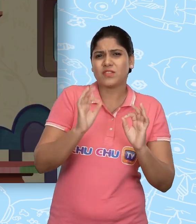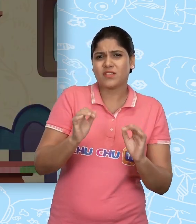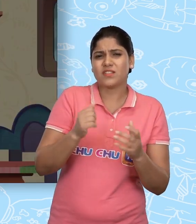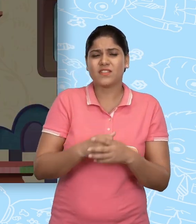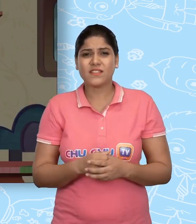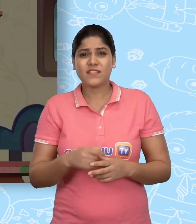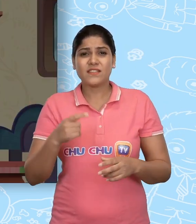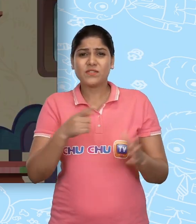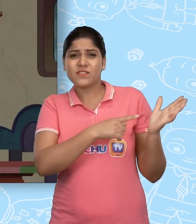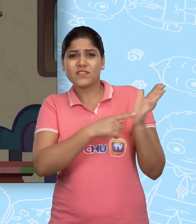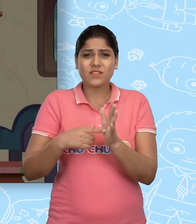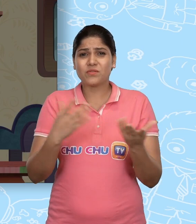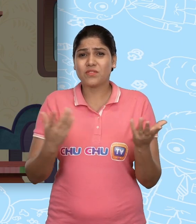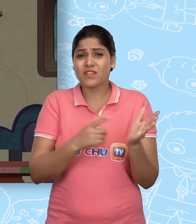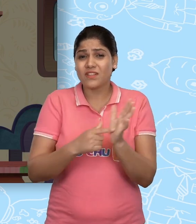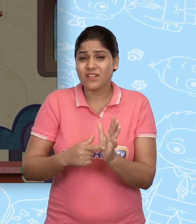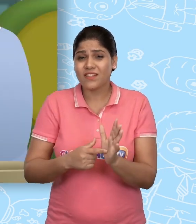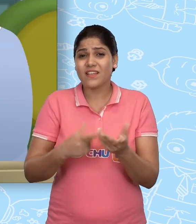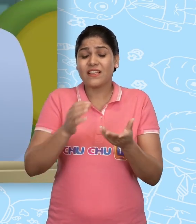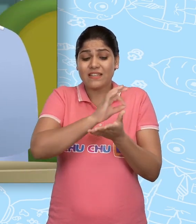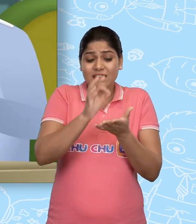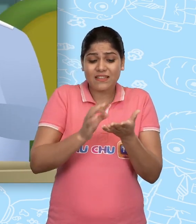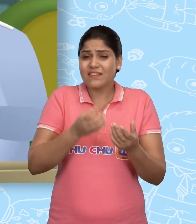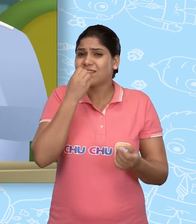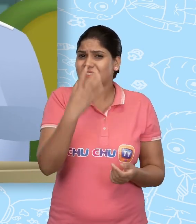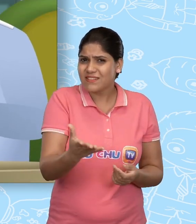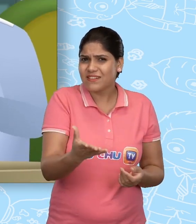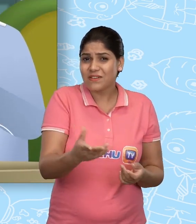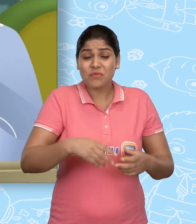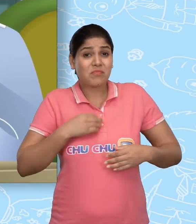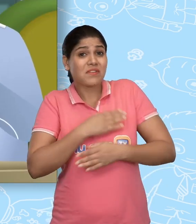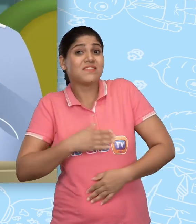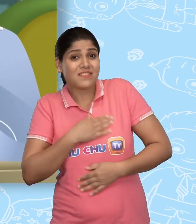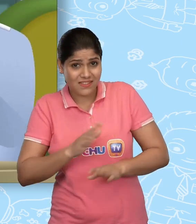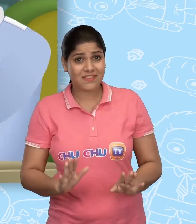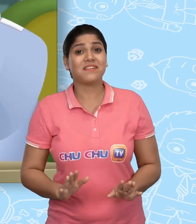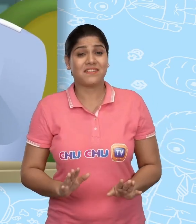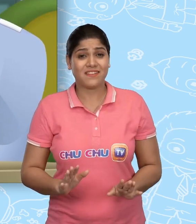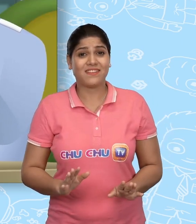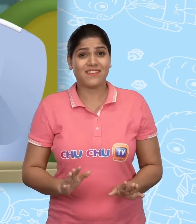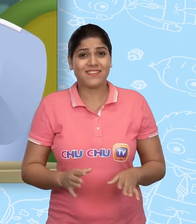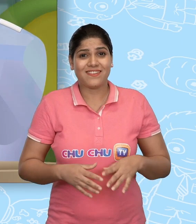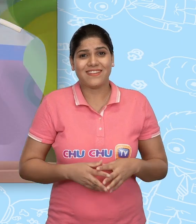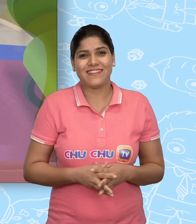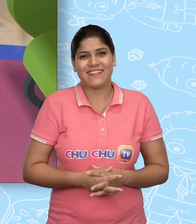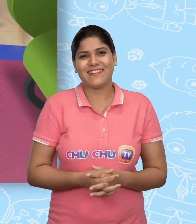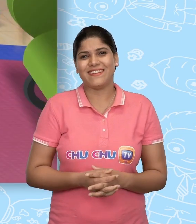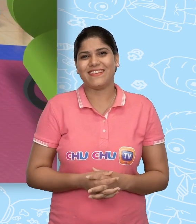हमें कुछ करना चाहिए चाचा को ये दिखाने के लिए कि कैसे लिखना आसान है और मजेदार भी।